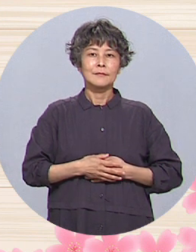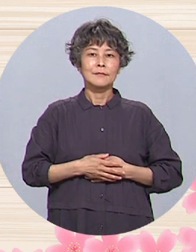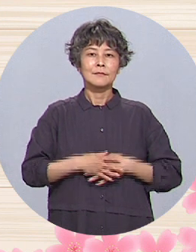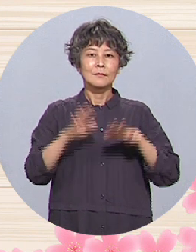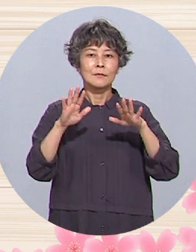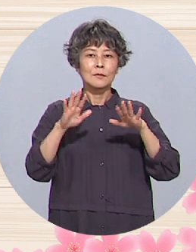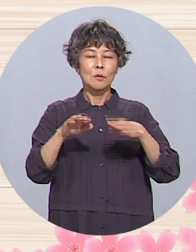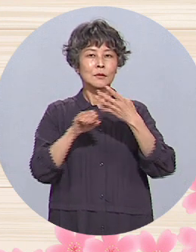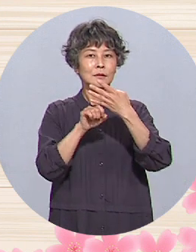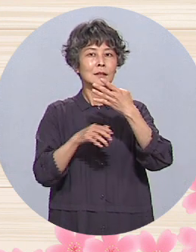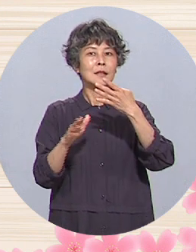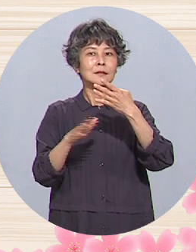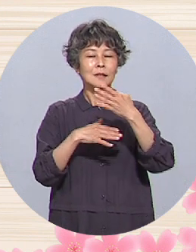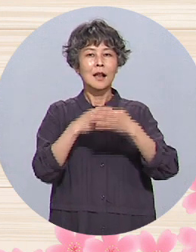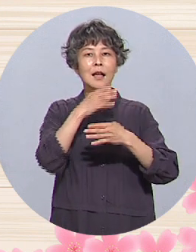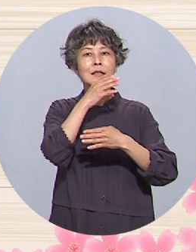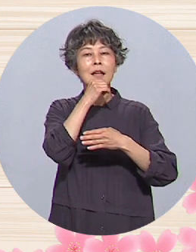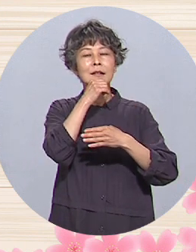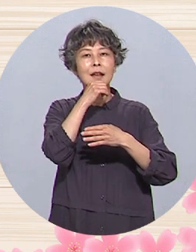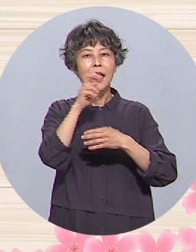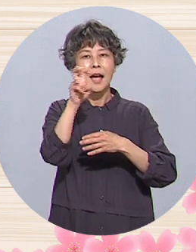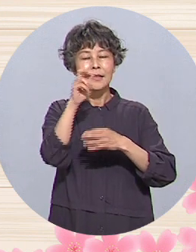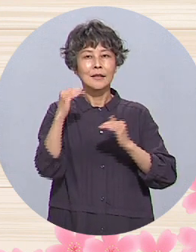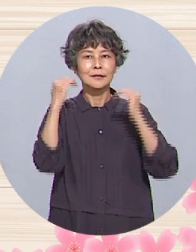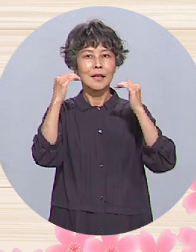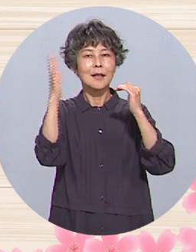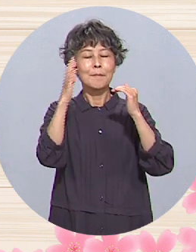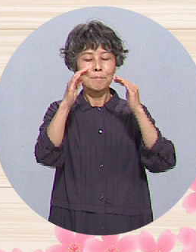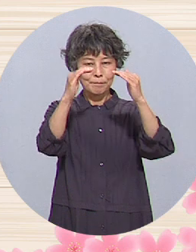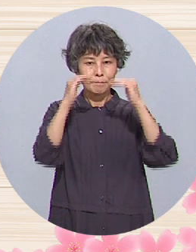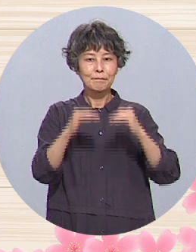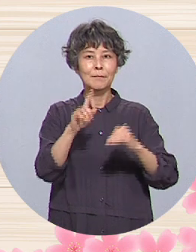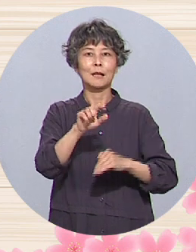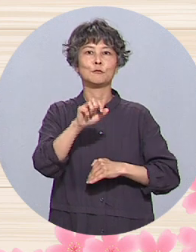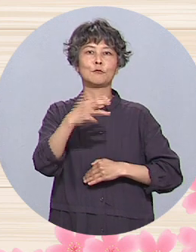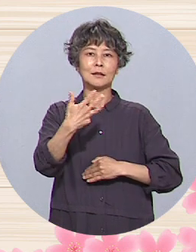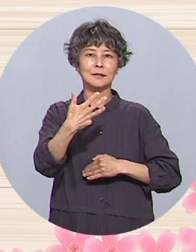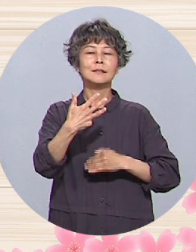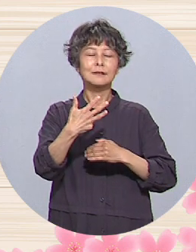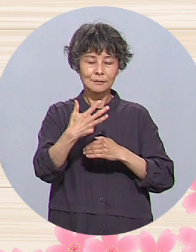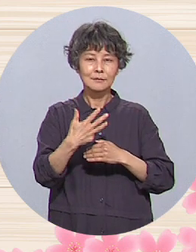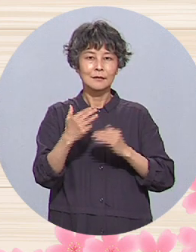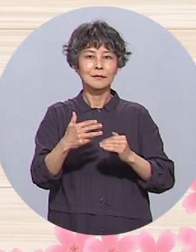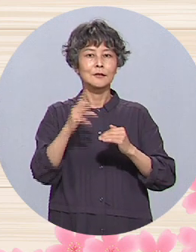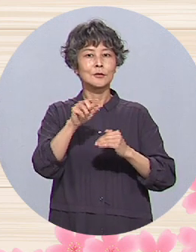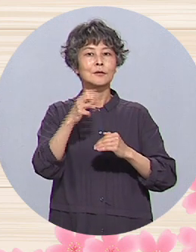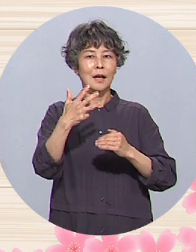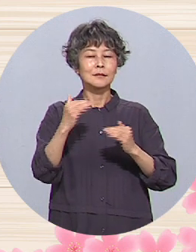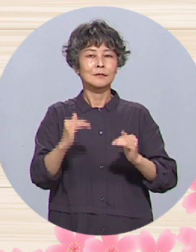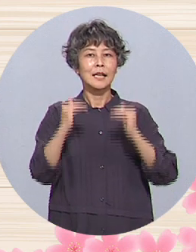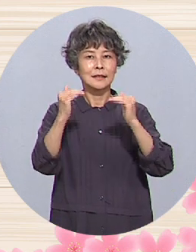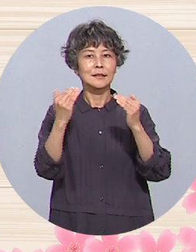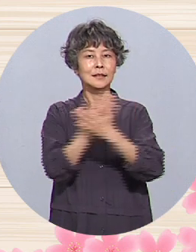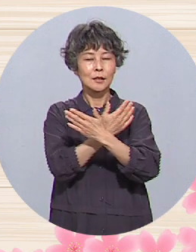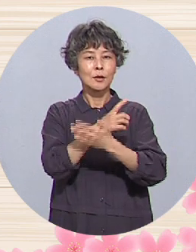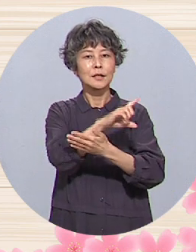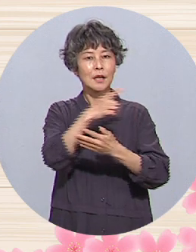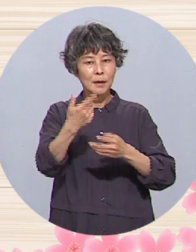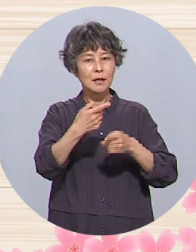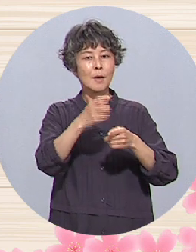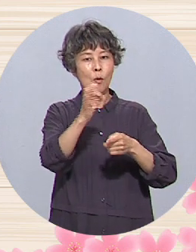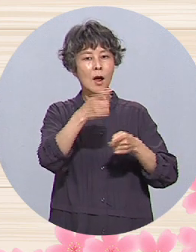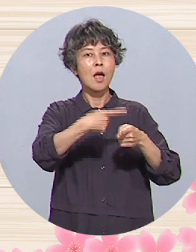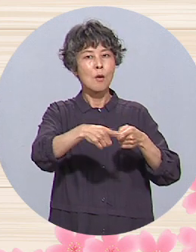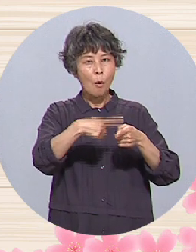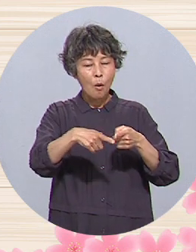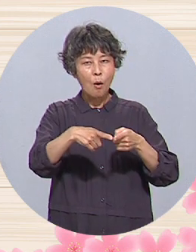今月から成年年齢が18歳に引き下げられました。成人すると様々な契約やローンを組むことが